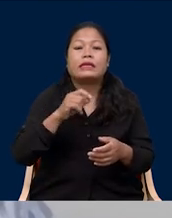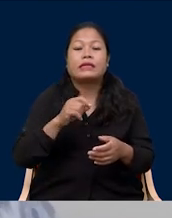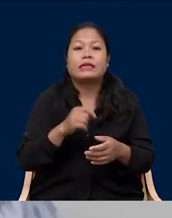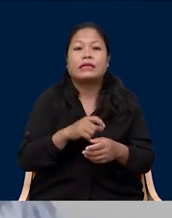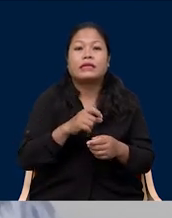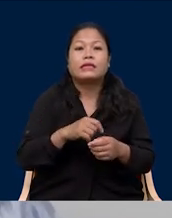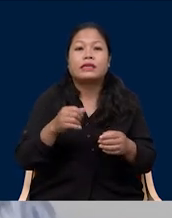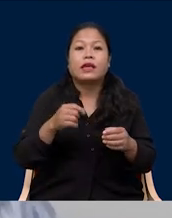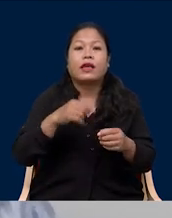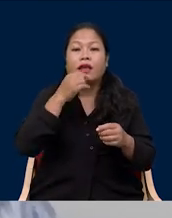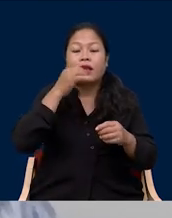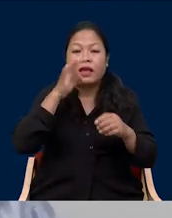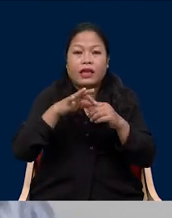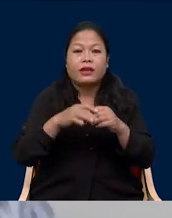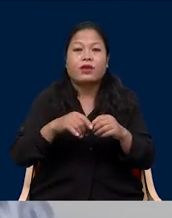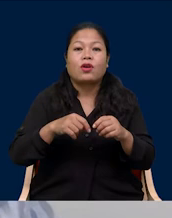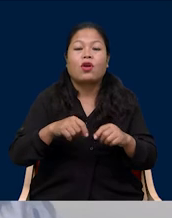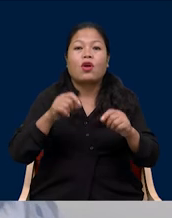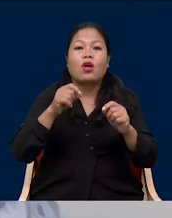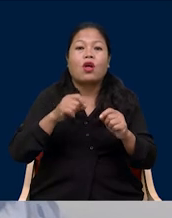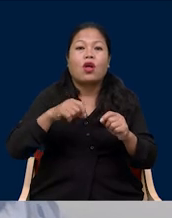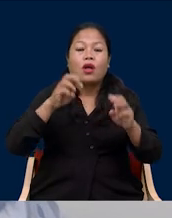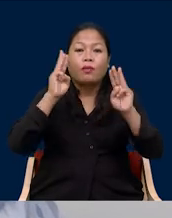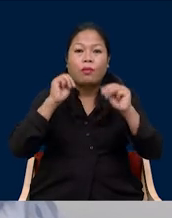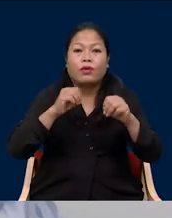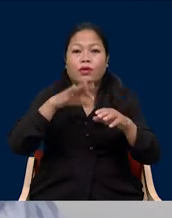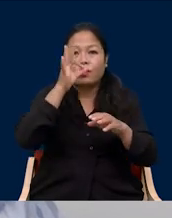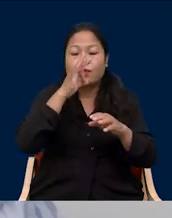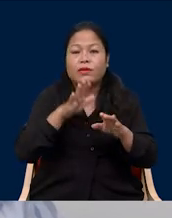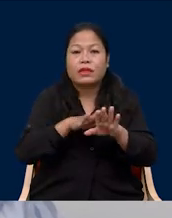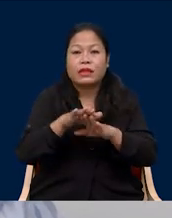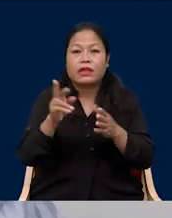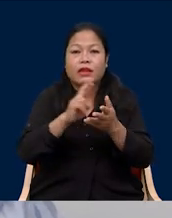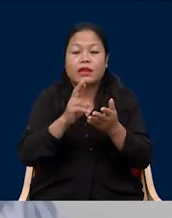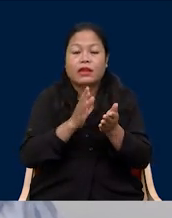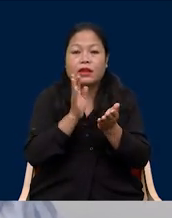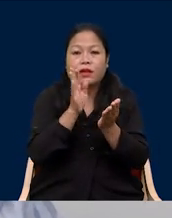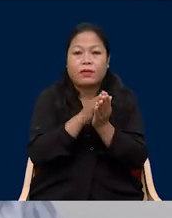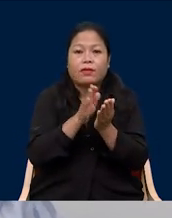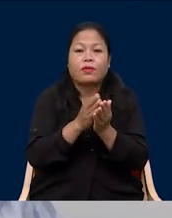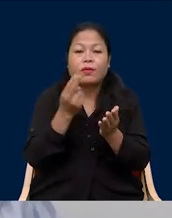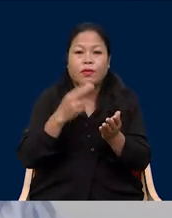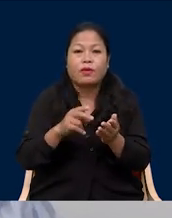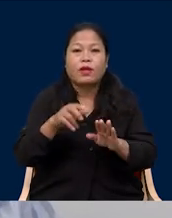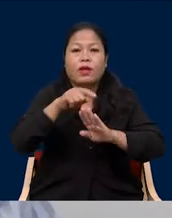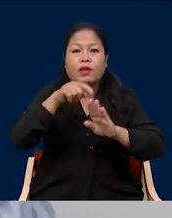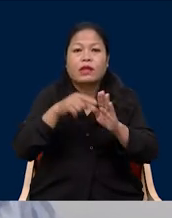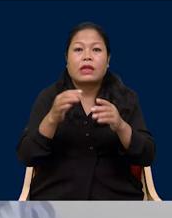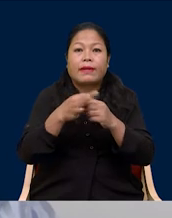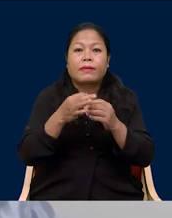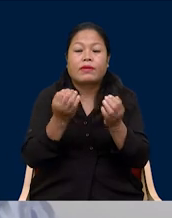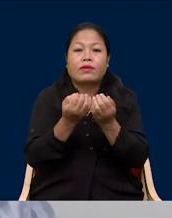महत्त्वपूर्ण चाहिँ प्रिन्सिपल हो र हामीले धेरै डकुमेन्टहरू बनाएका छौँ, धेरै